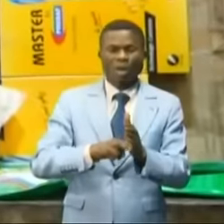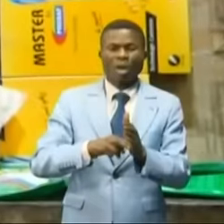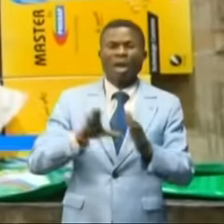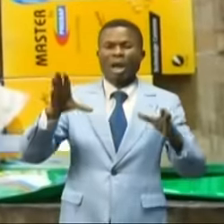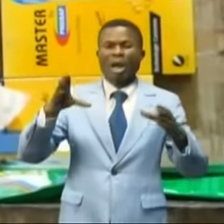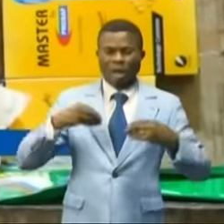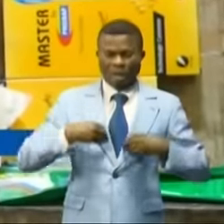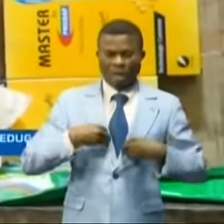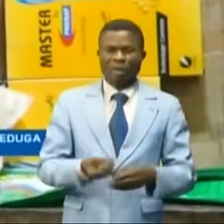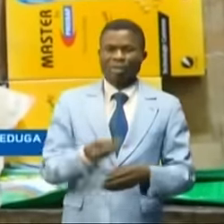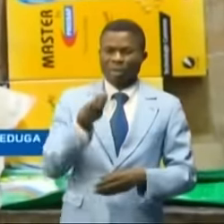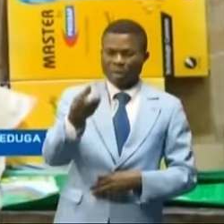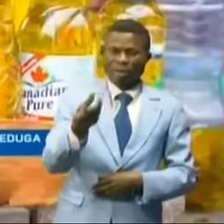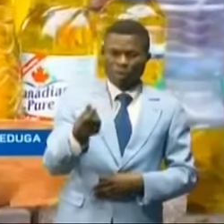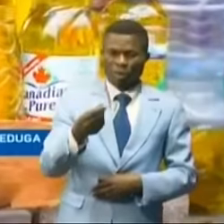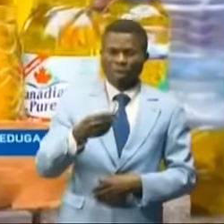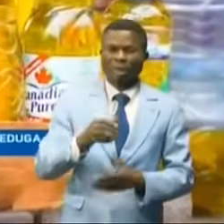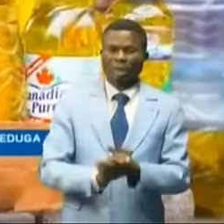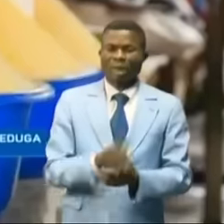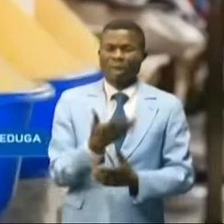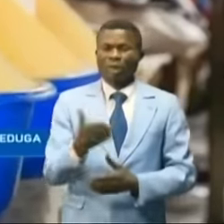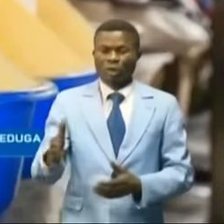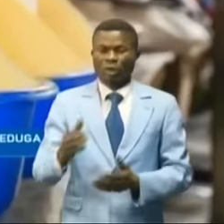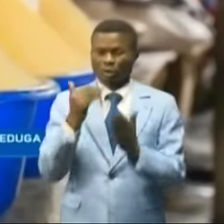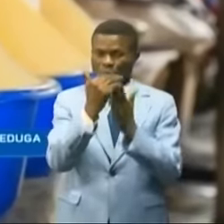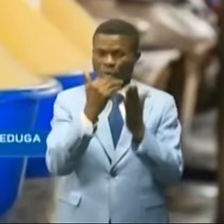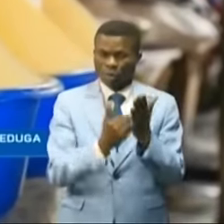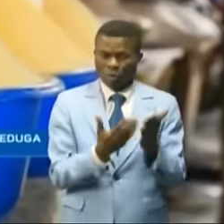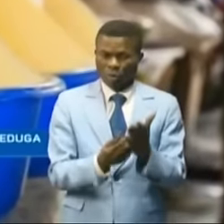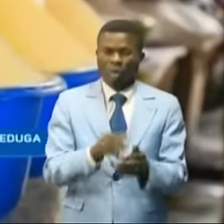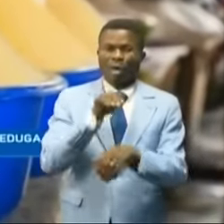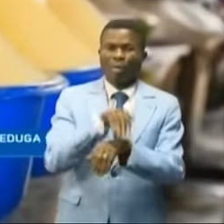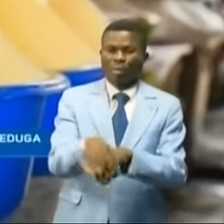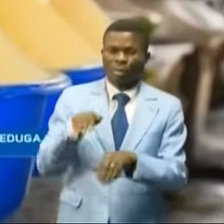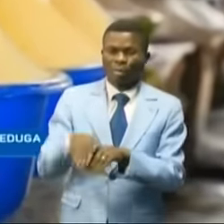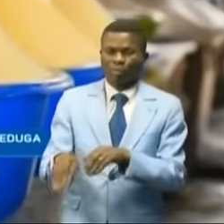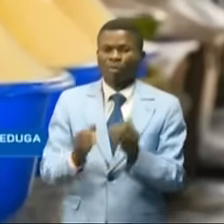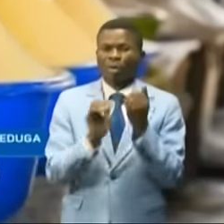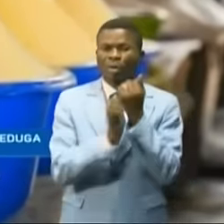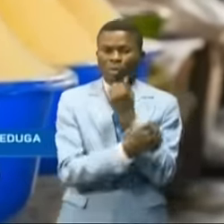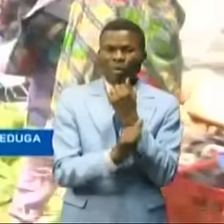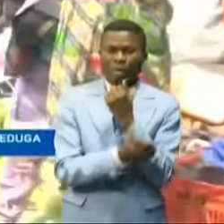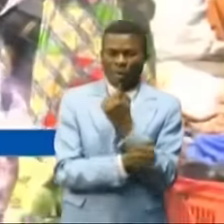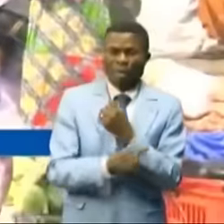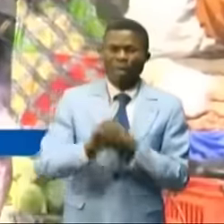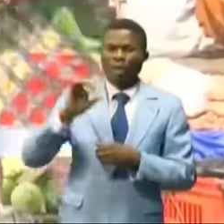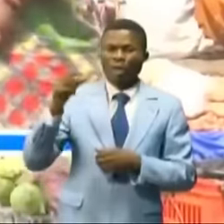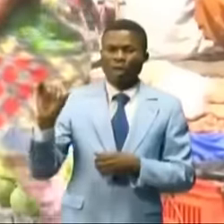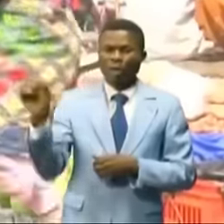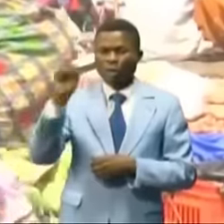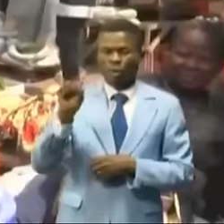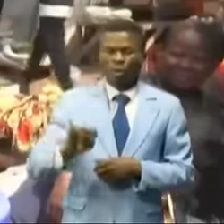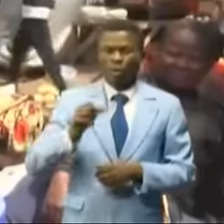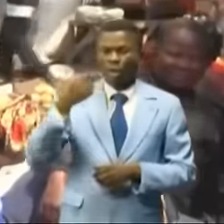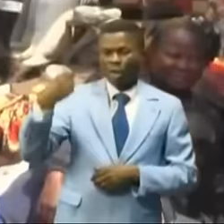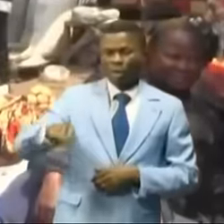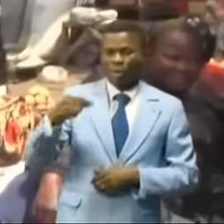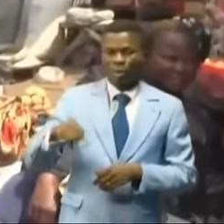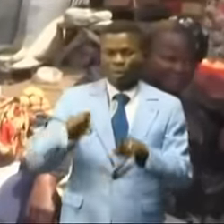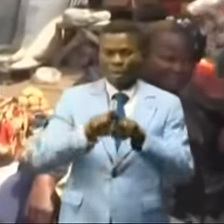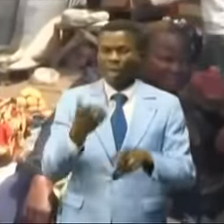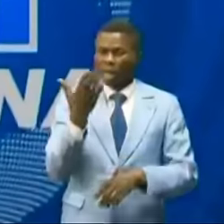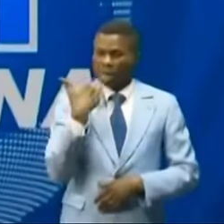de financer. Quelques produits sont déjà identifiés, dont les manioc, le maïs, les soja, les haricots et le